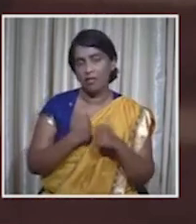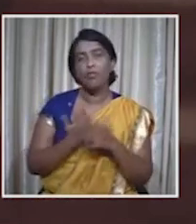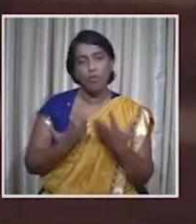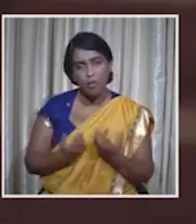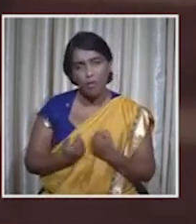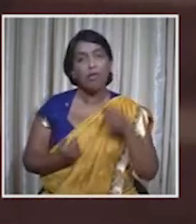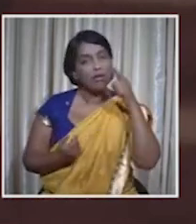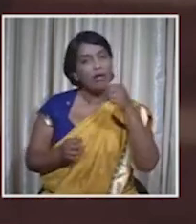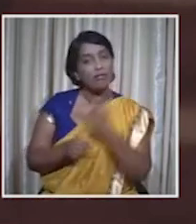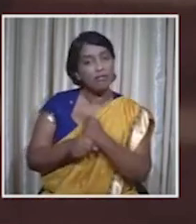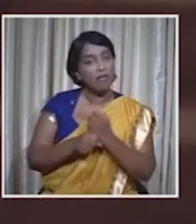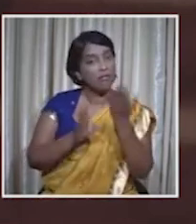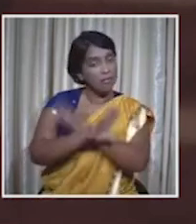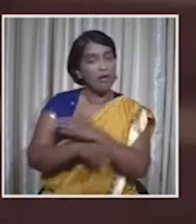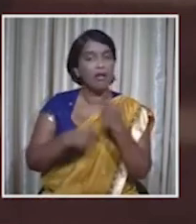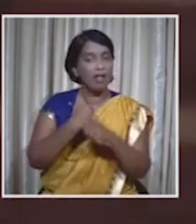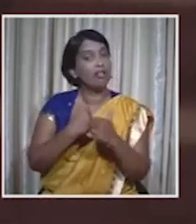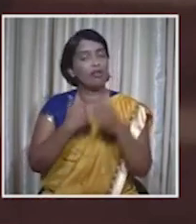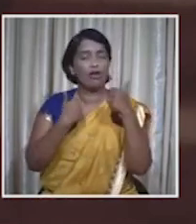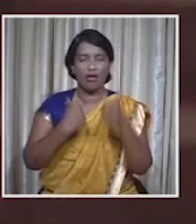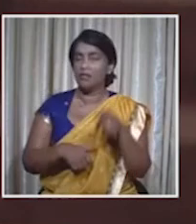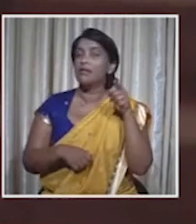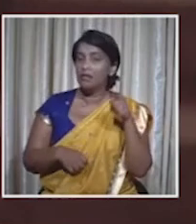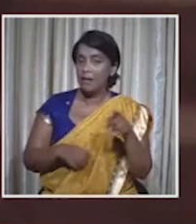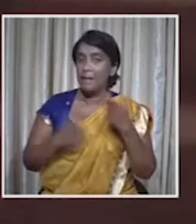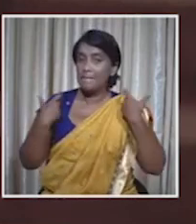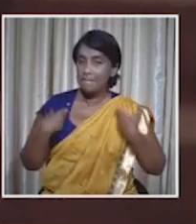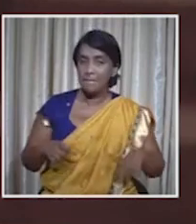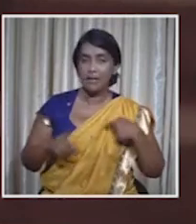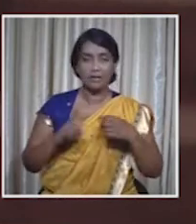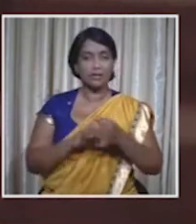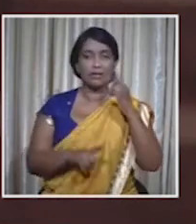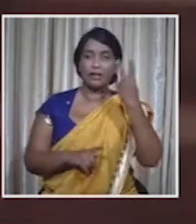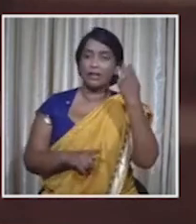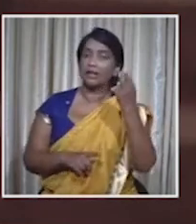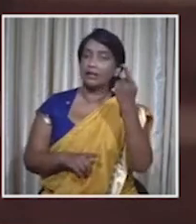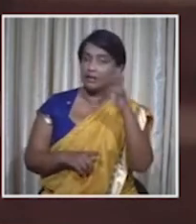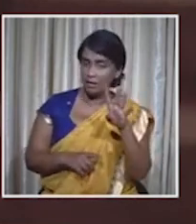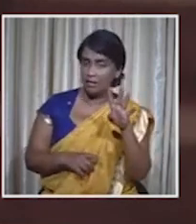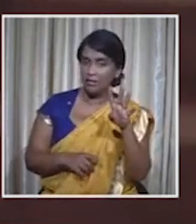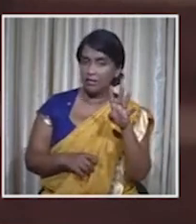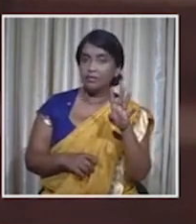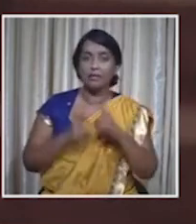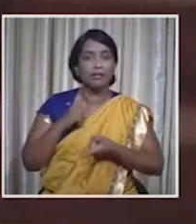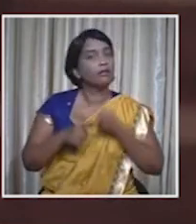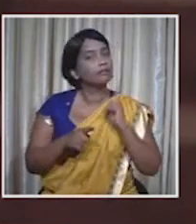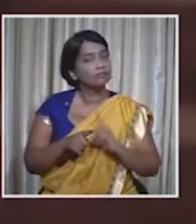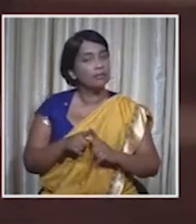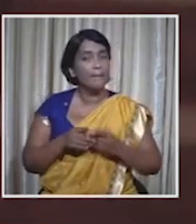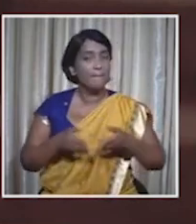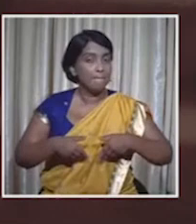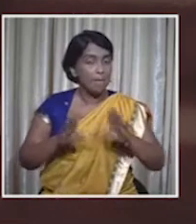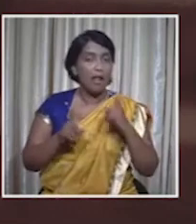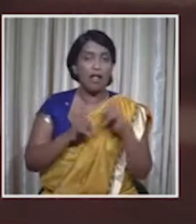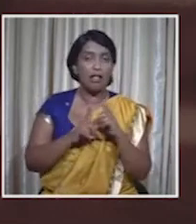මේවා හැදෙන්න ඕනේ. මේ ඔබතුමාලගේ ආණ්ඩුවෙන් හැදුණා නම් හොඳයි. ඔබතුමාලා මහින්ද රාජපක්ෂ ජනාධිපතිතුමා 2014 අධිවේගී